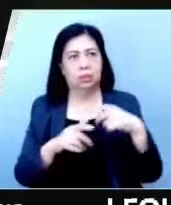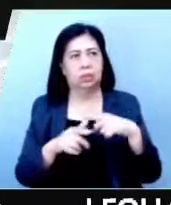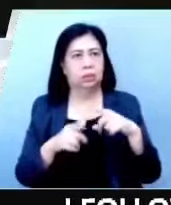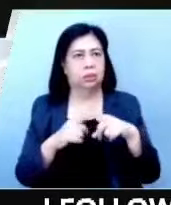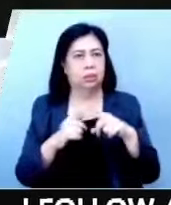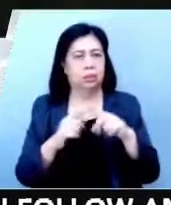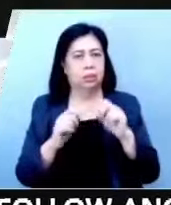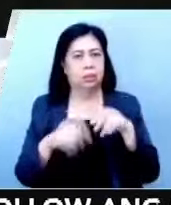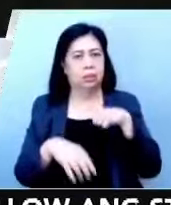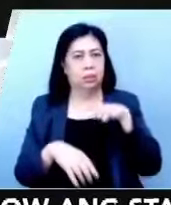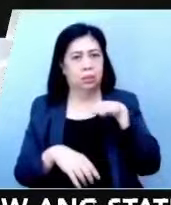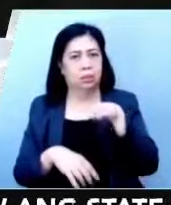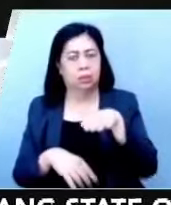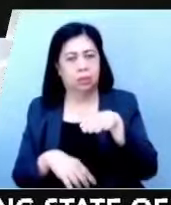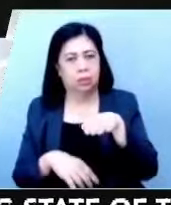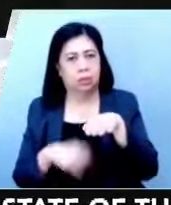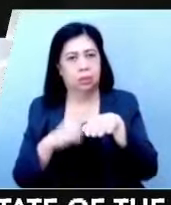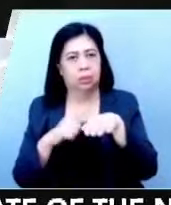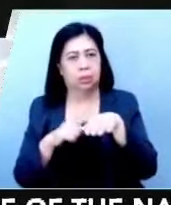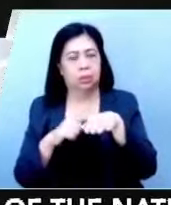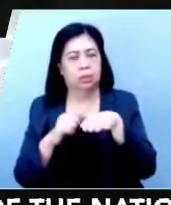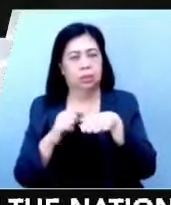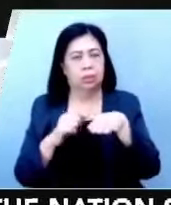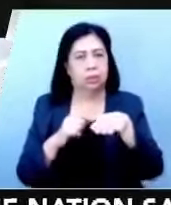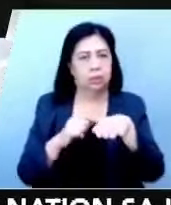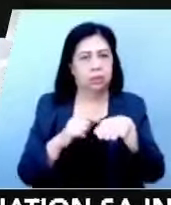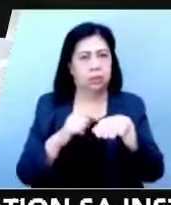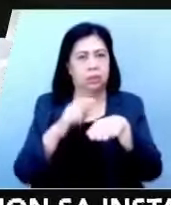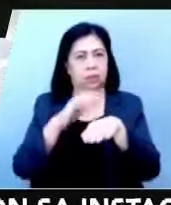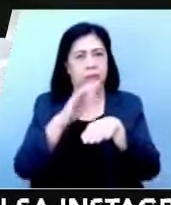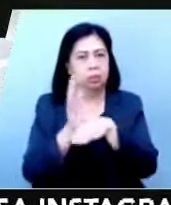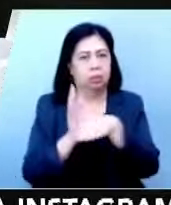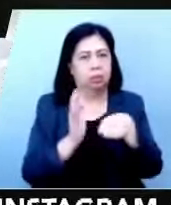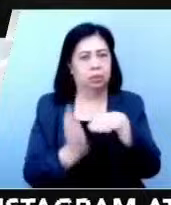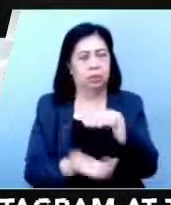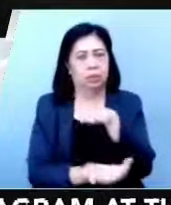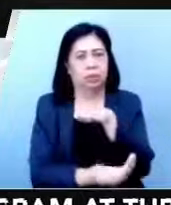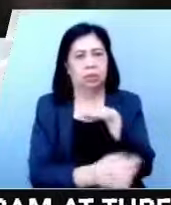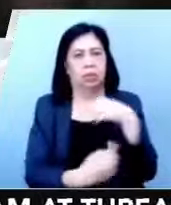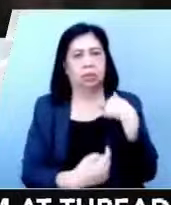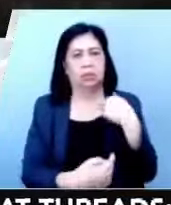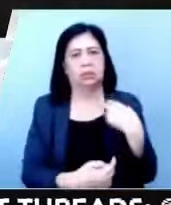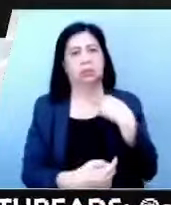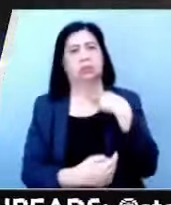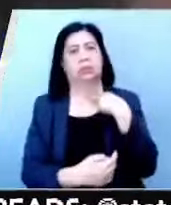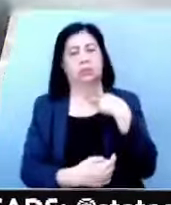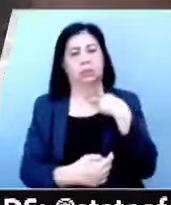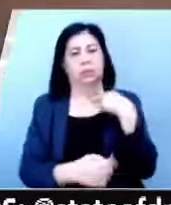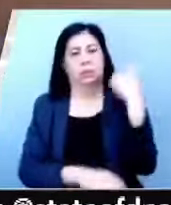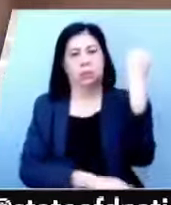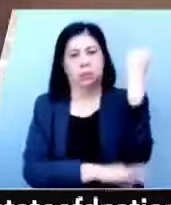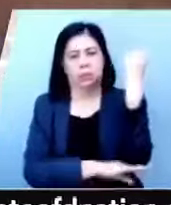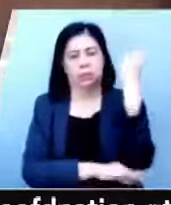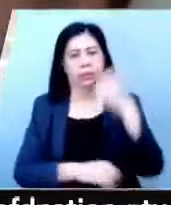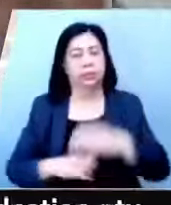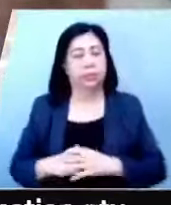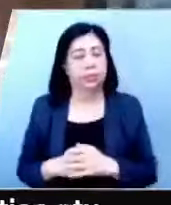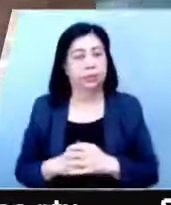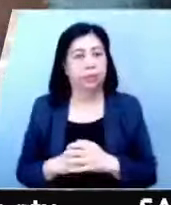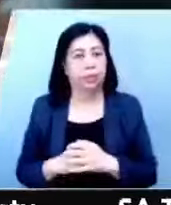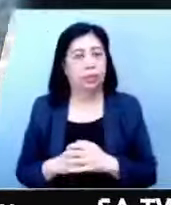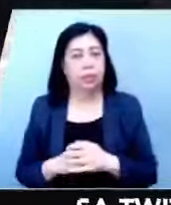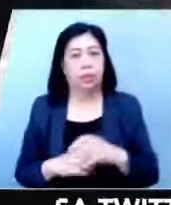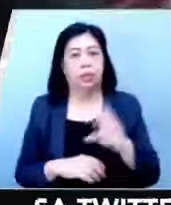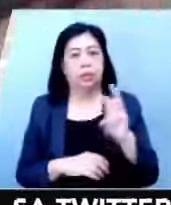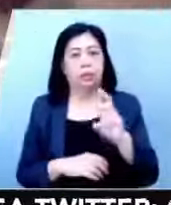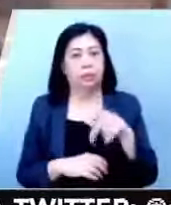ng andas, bigla siyang gumilid. Pumaling po siya sa gilid. Ngayon, naipit po ako sa pinaka-poste. Pasado alas 6 na nga ng gabi ngayon at makapal